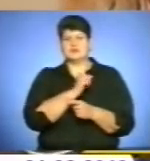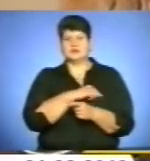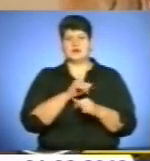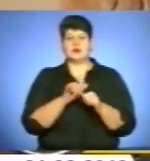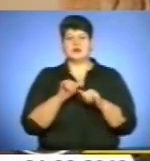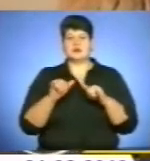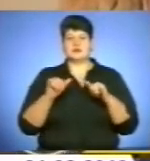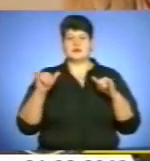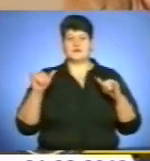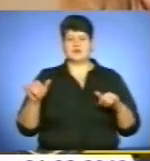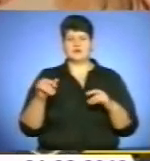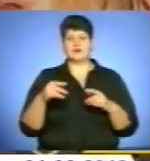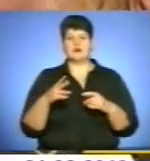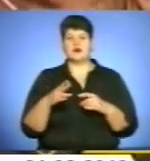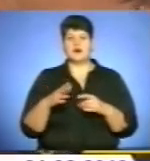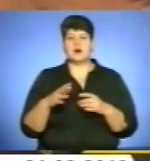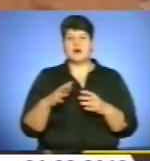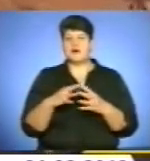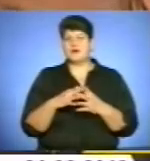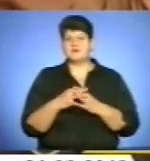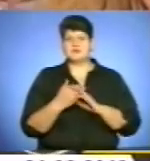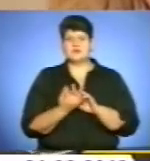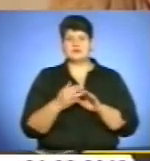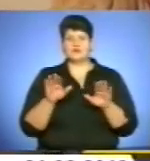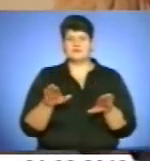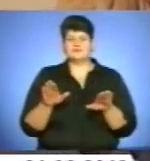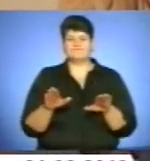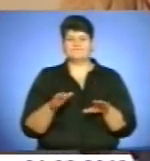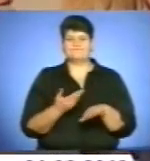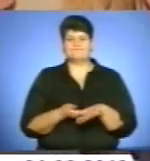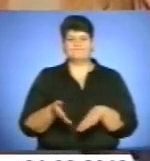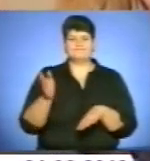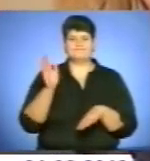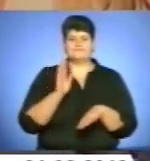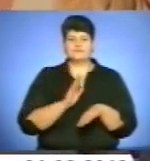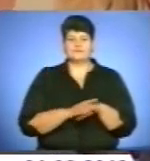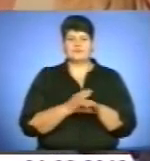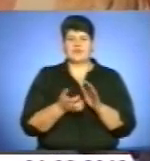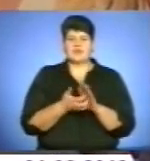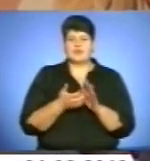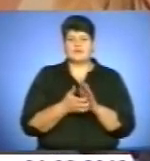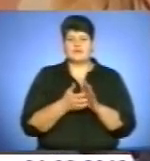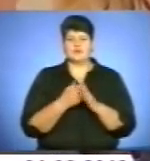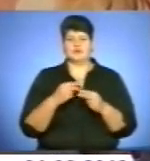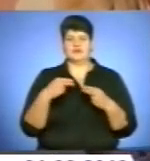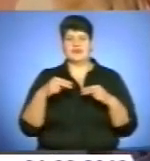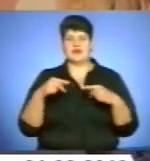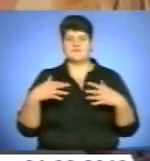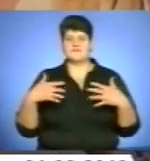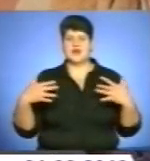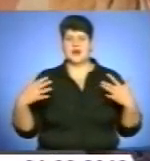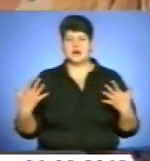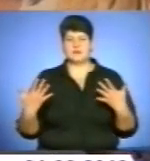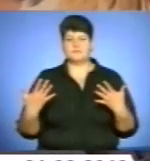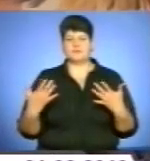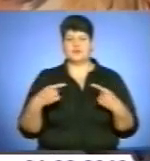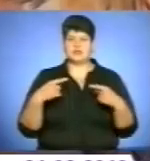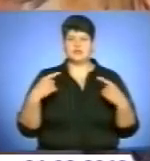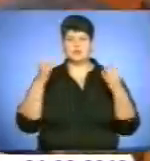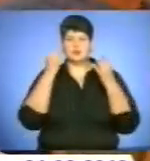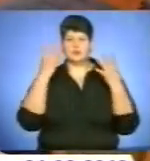этом сельская местность просто страдает от недостатка товаров, товарной массы вообще, тем более каких-либо культурных